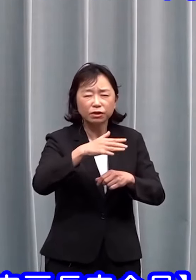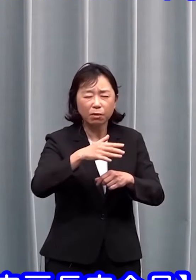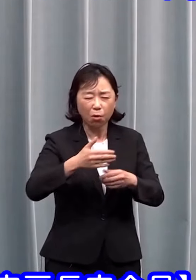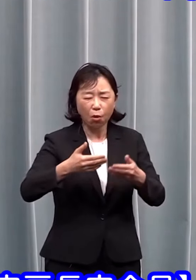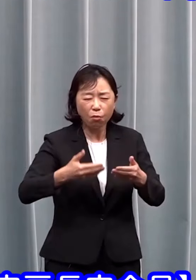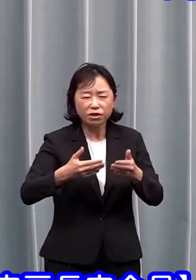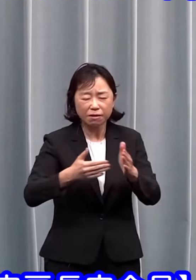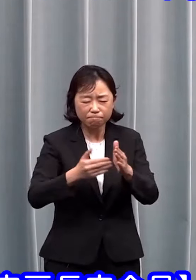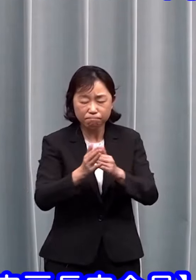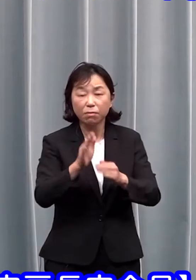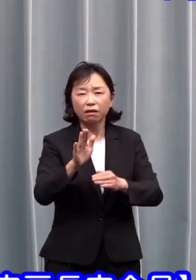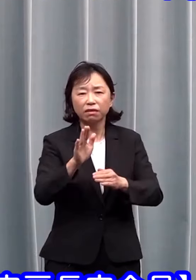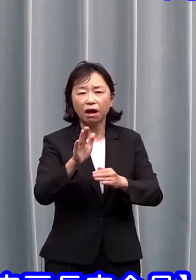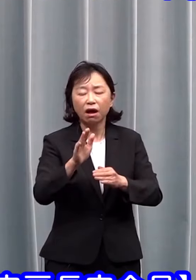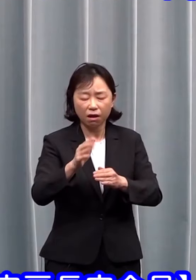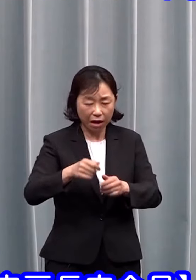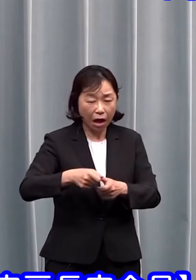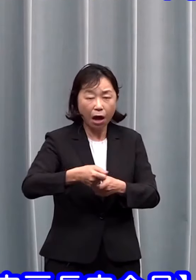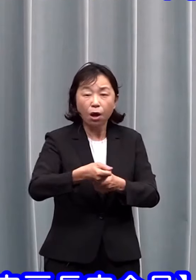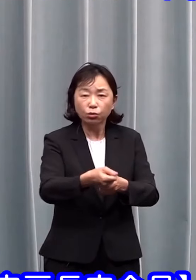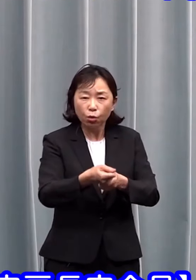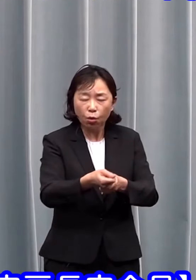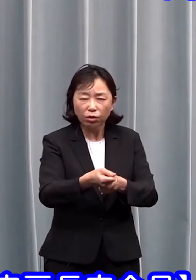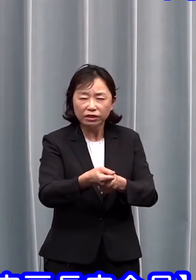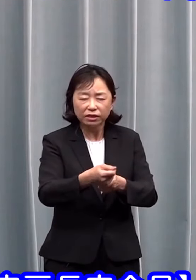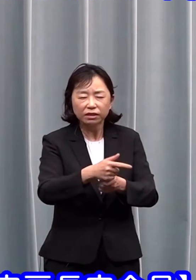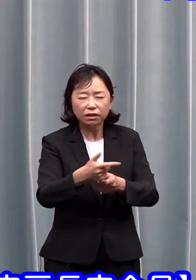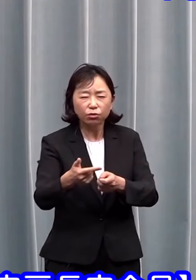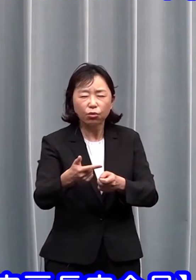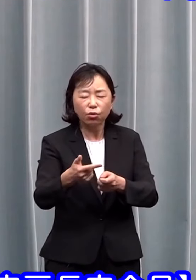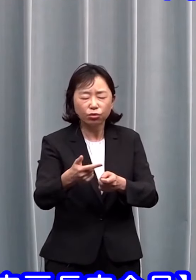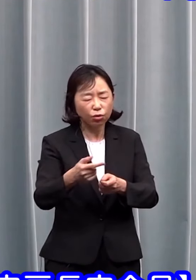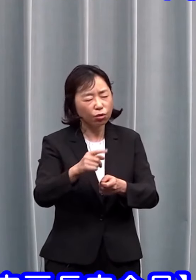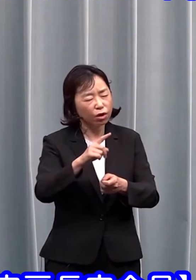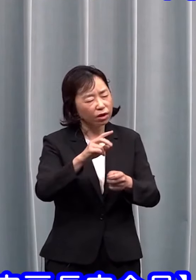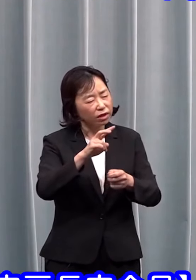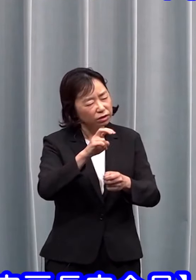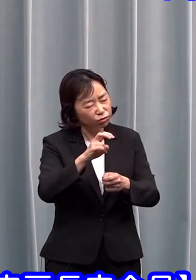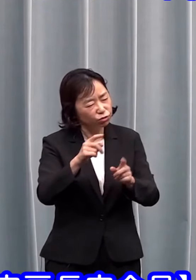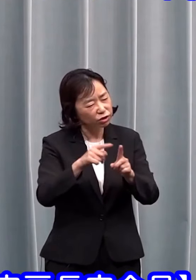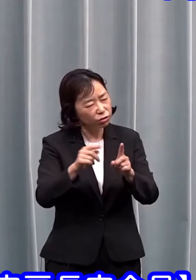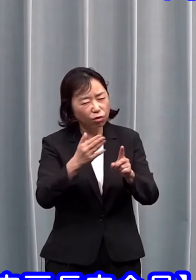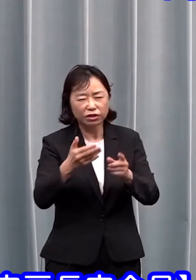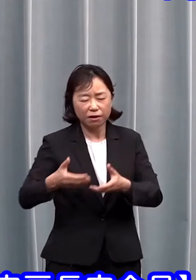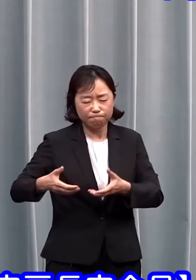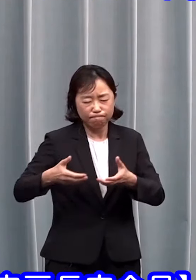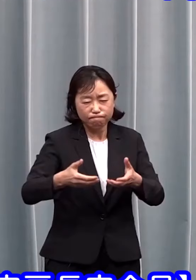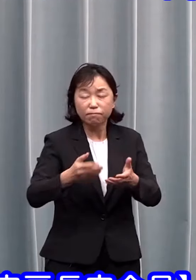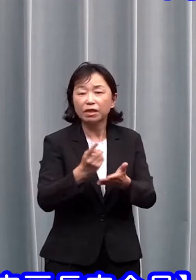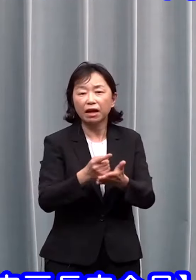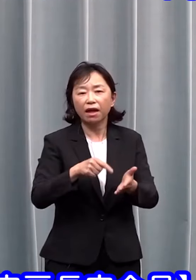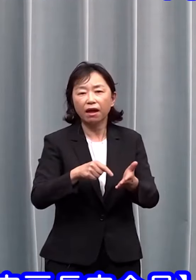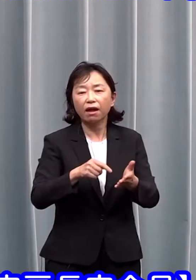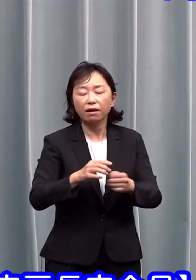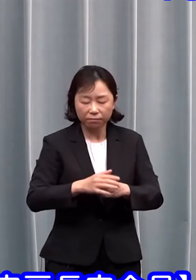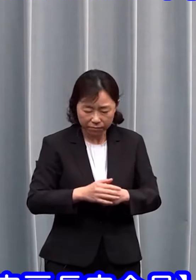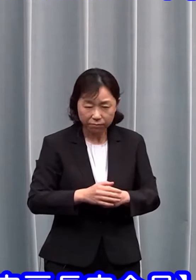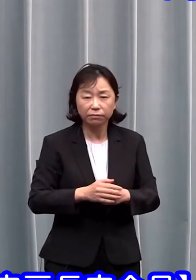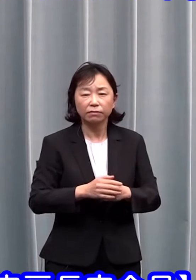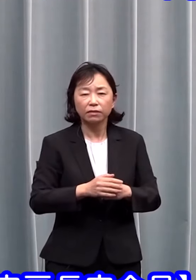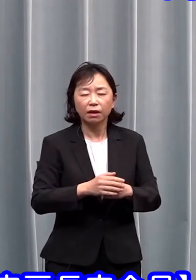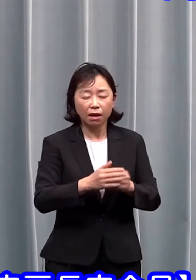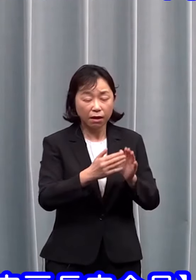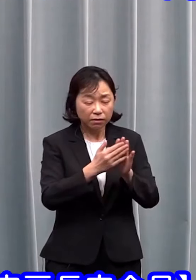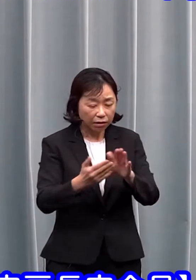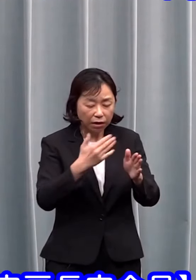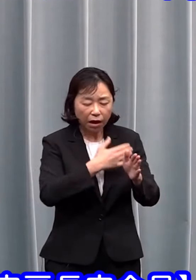た資機材はノコギリやパールなどの数十キロ、わずか数十キロのみでした。で2日は2人、3日は4人の遺体を確認したが、